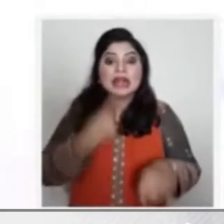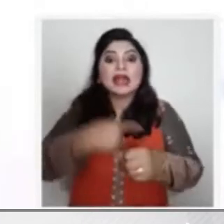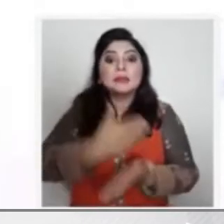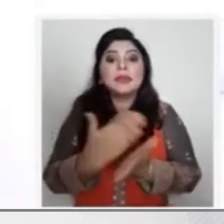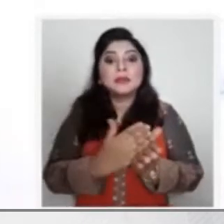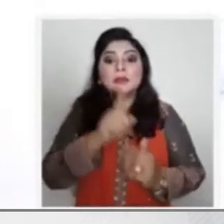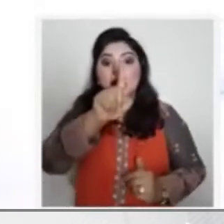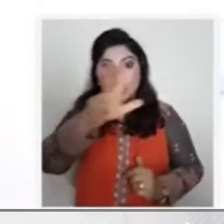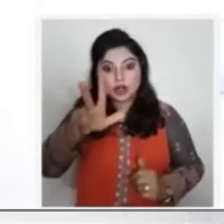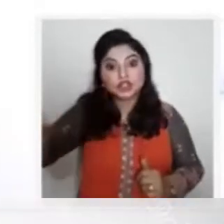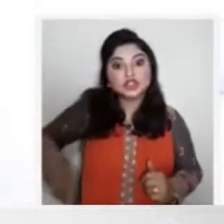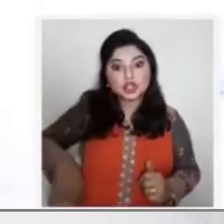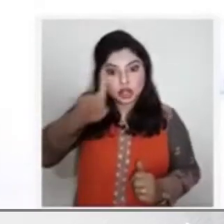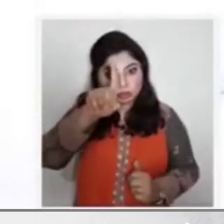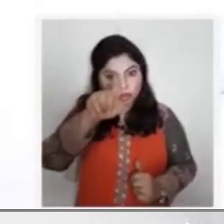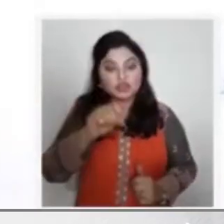জন।